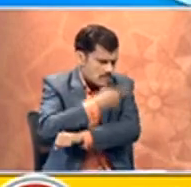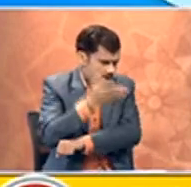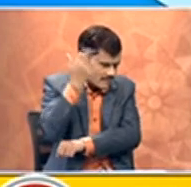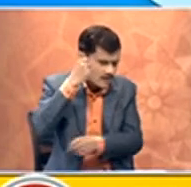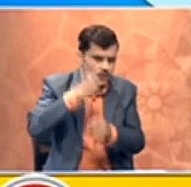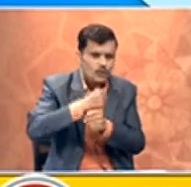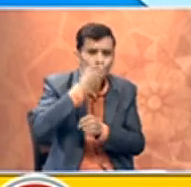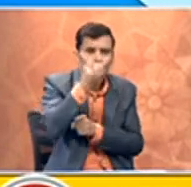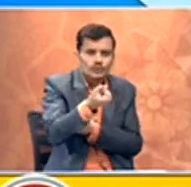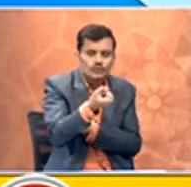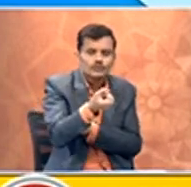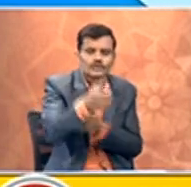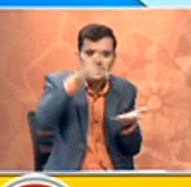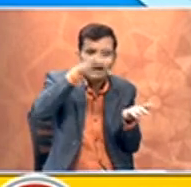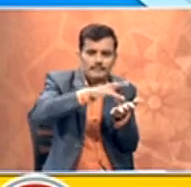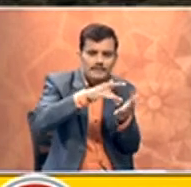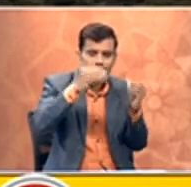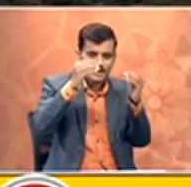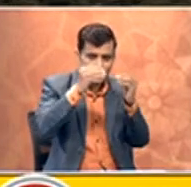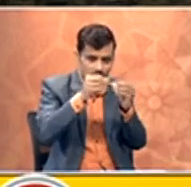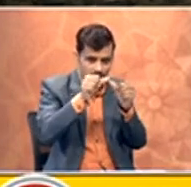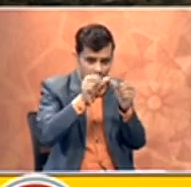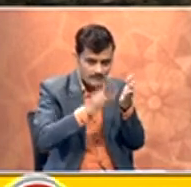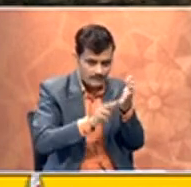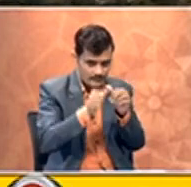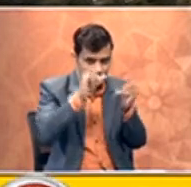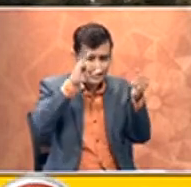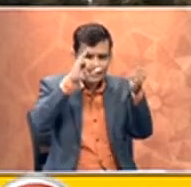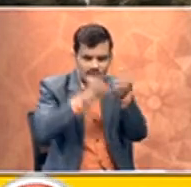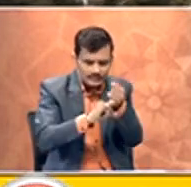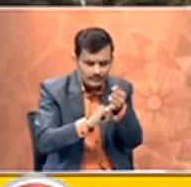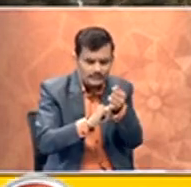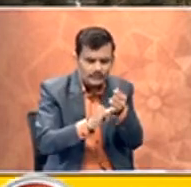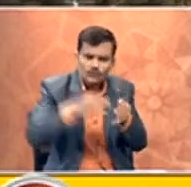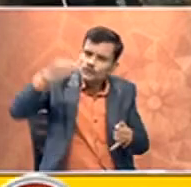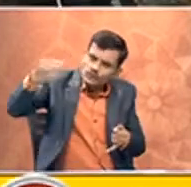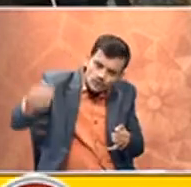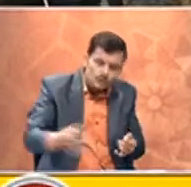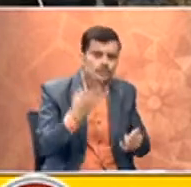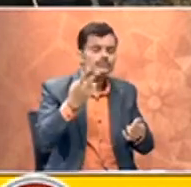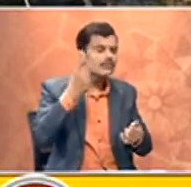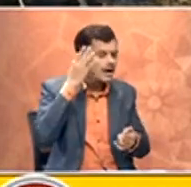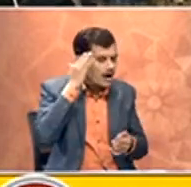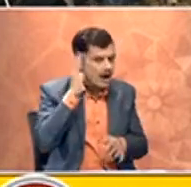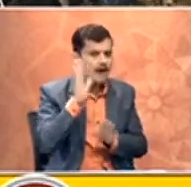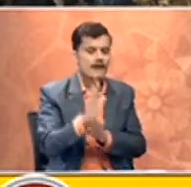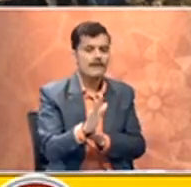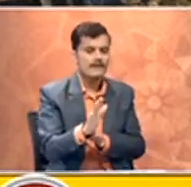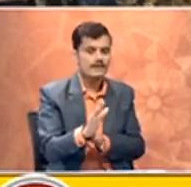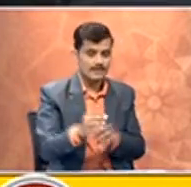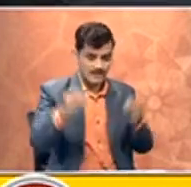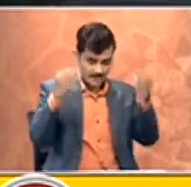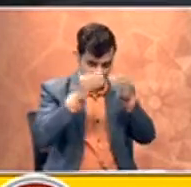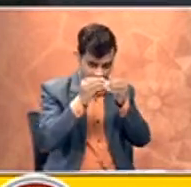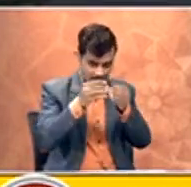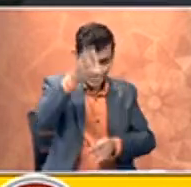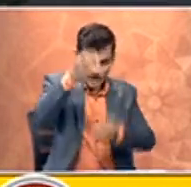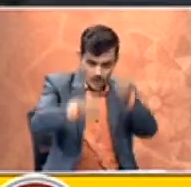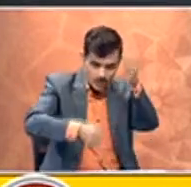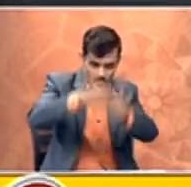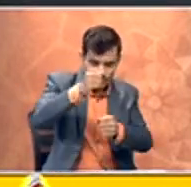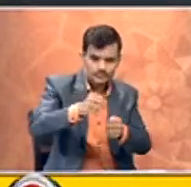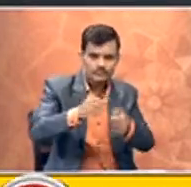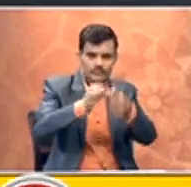गुजरात की बनास डेयरी के एक इंटरेस्टिंग इनिशिएटिव के बारे में जानकारी मिली। बनास डेयरी एशिया